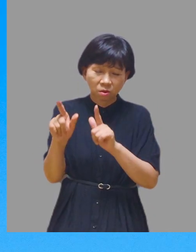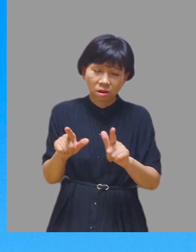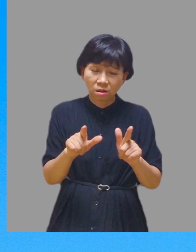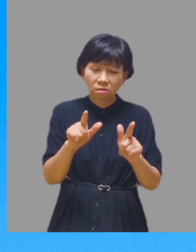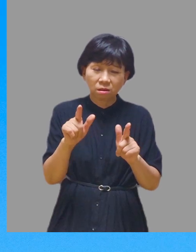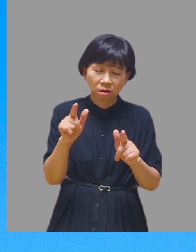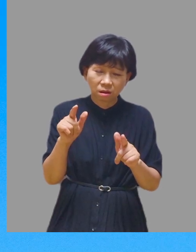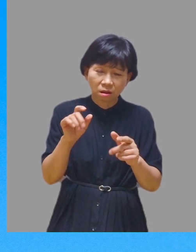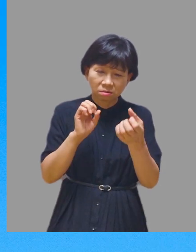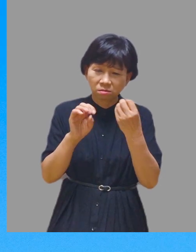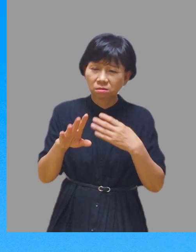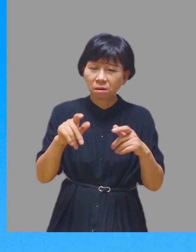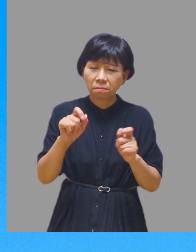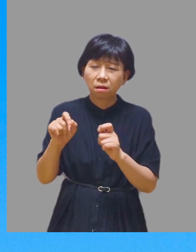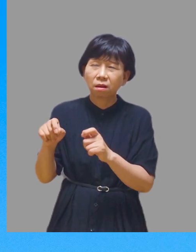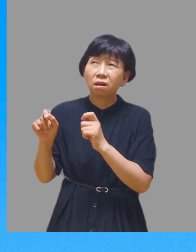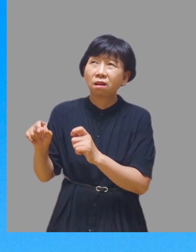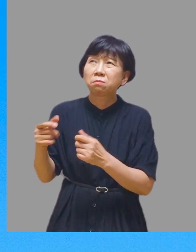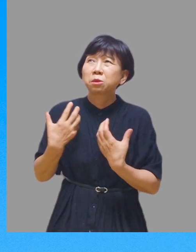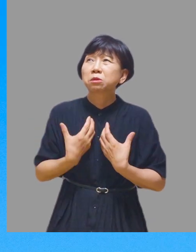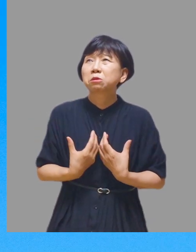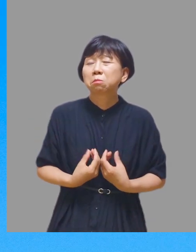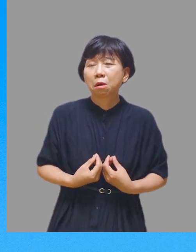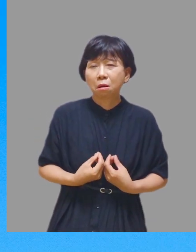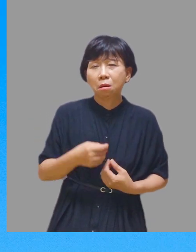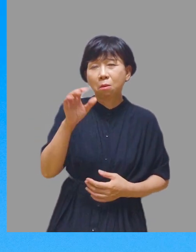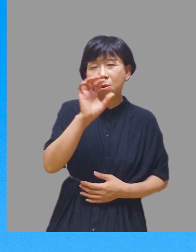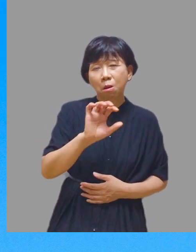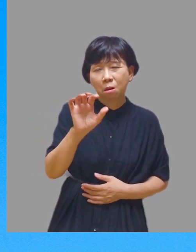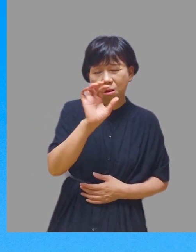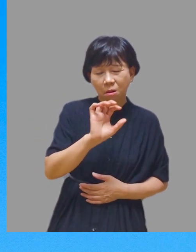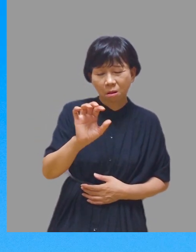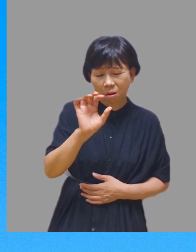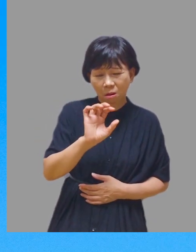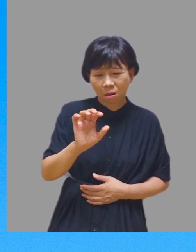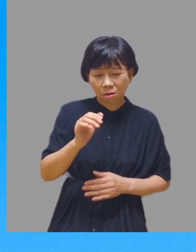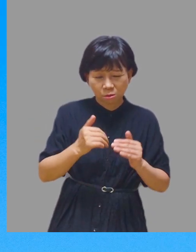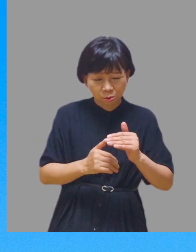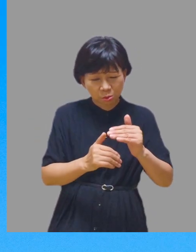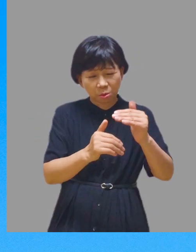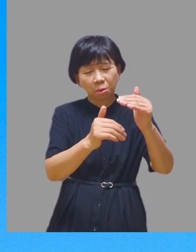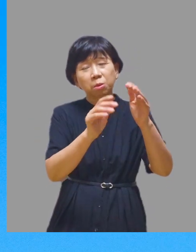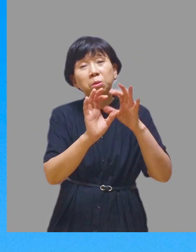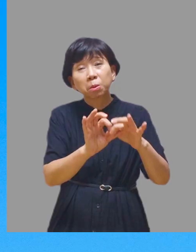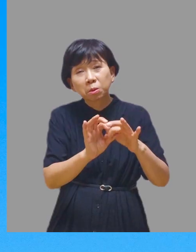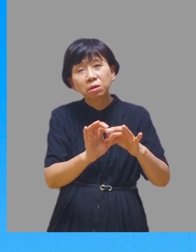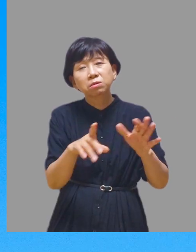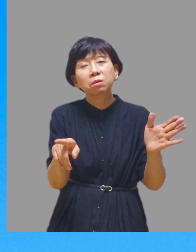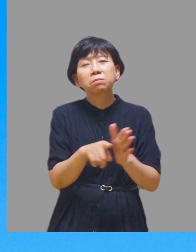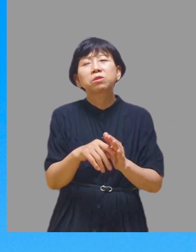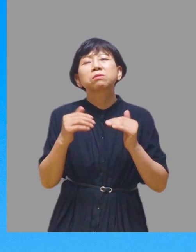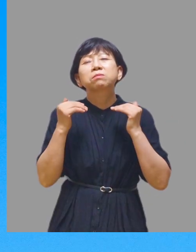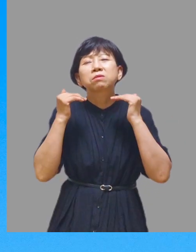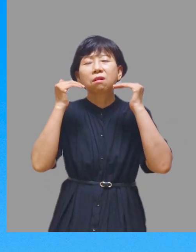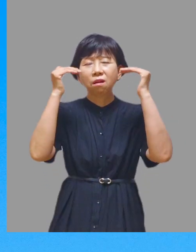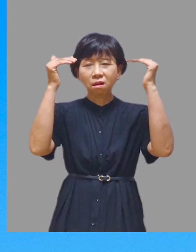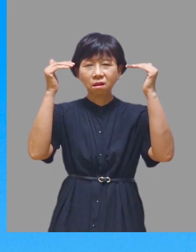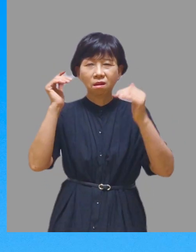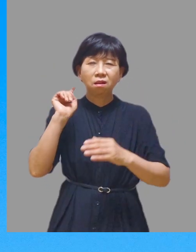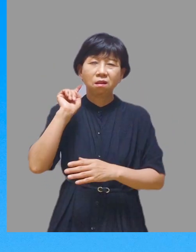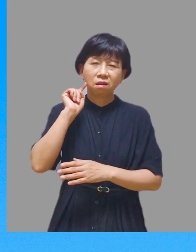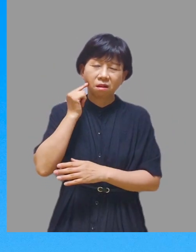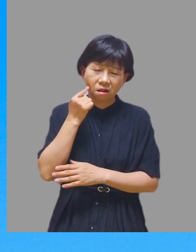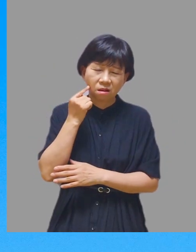힘 얻고, 이런 과정들을 지나면서 누가 봐도 신앙인이구나 라는 아름다운